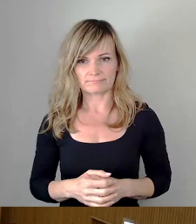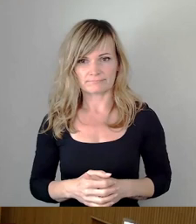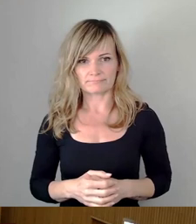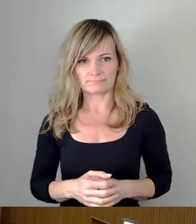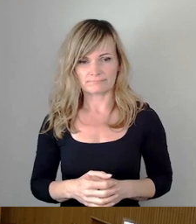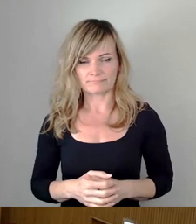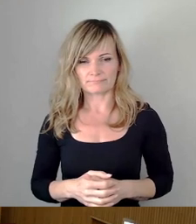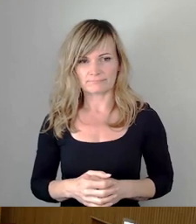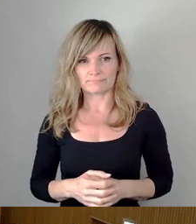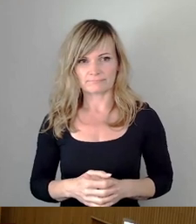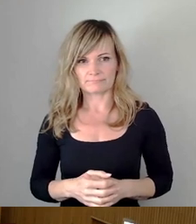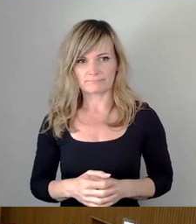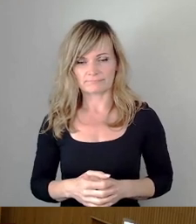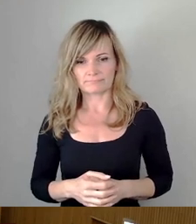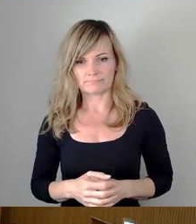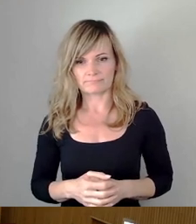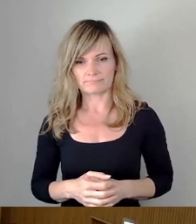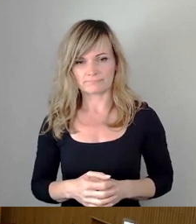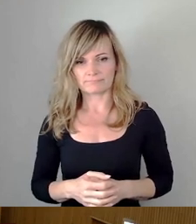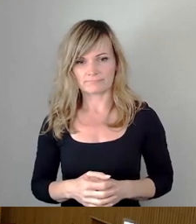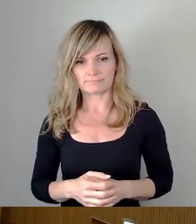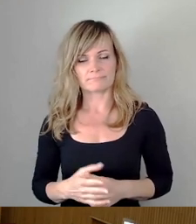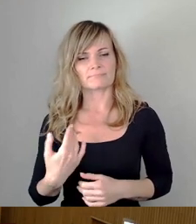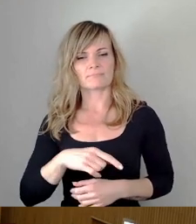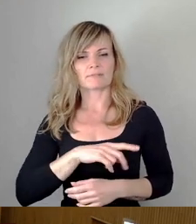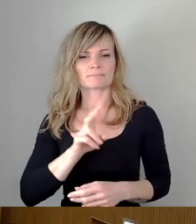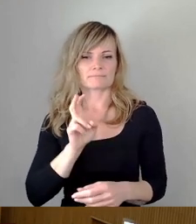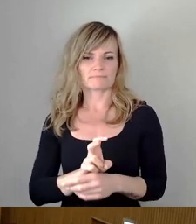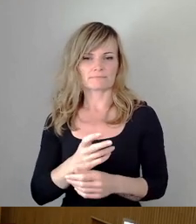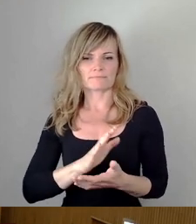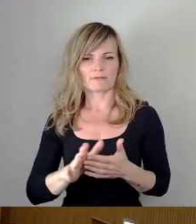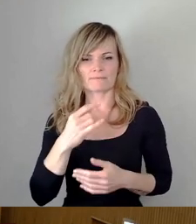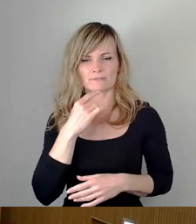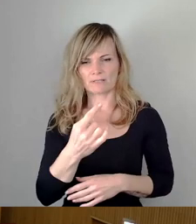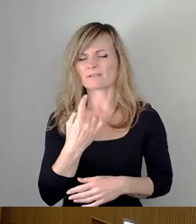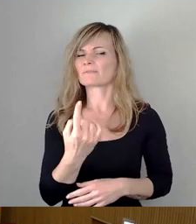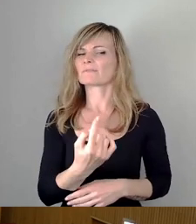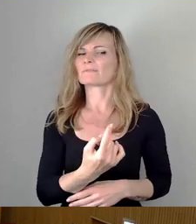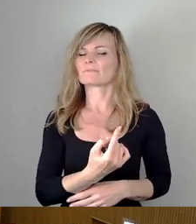Ich mache das kurz und vom Platz, indem ich einfach sage, wir...